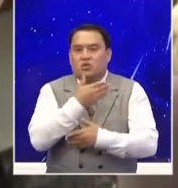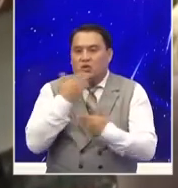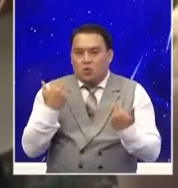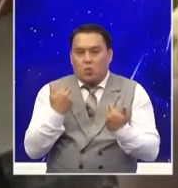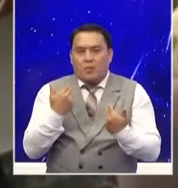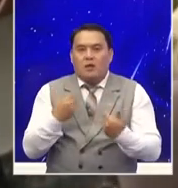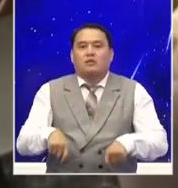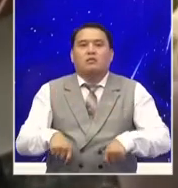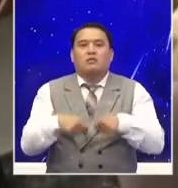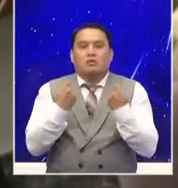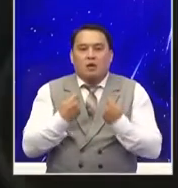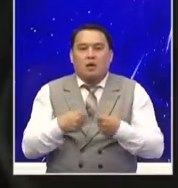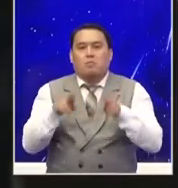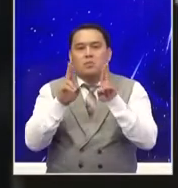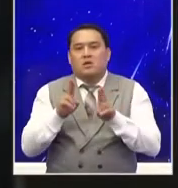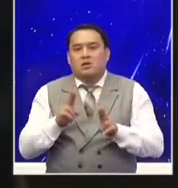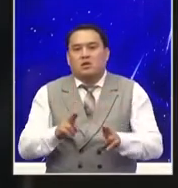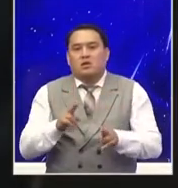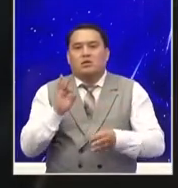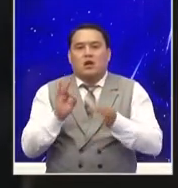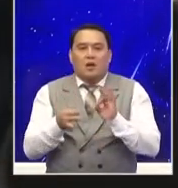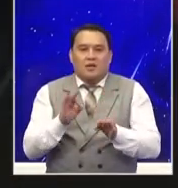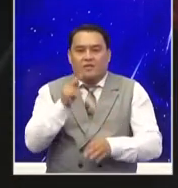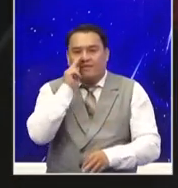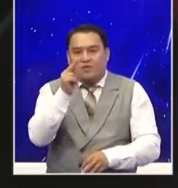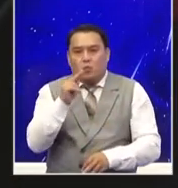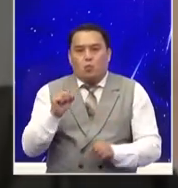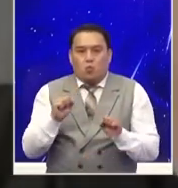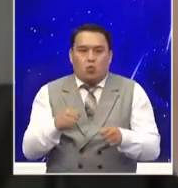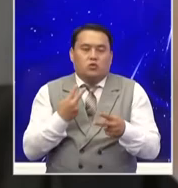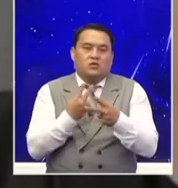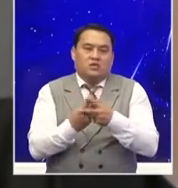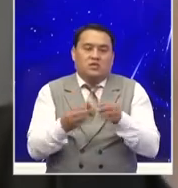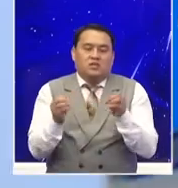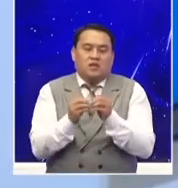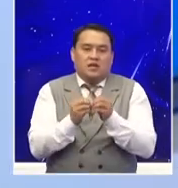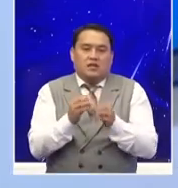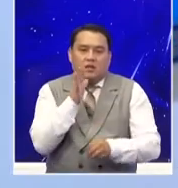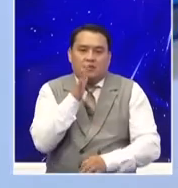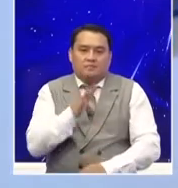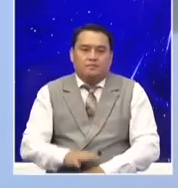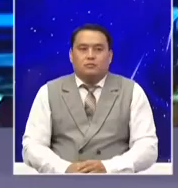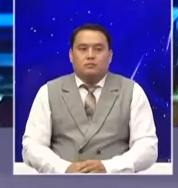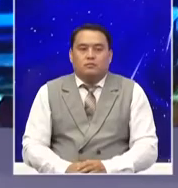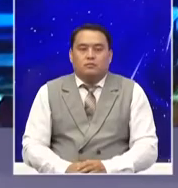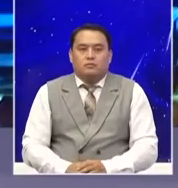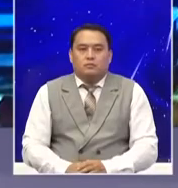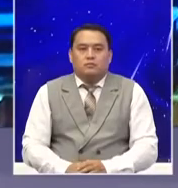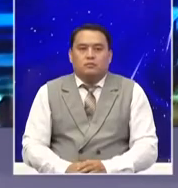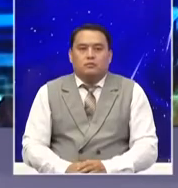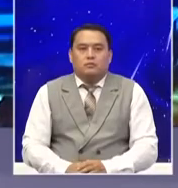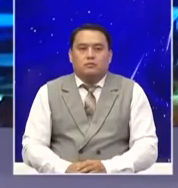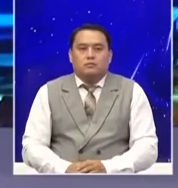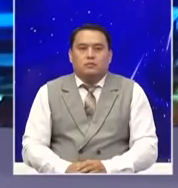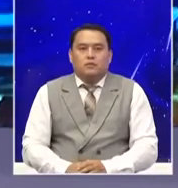разрешения. За нарушение санитарных правил и гигиенических нормативов виновный может провести в тюрьме до 10 лет. Накануне